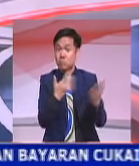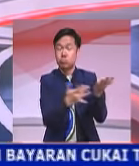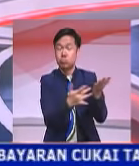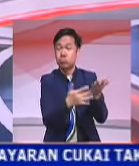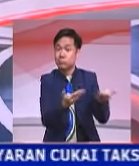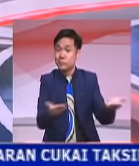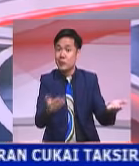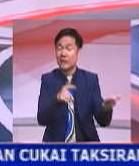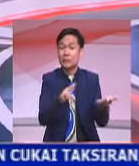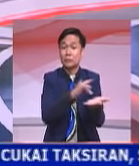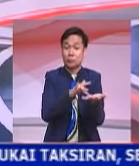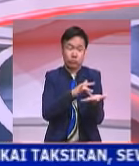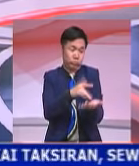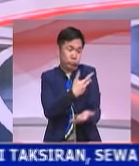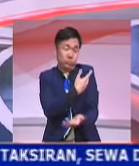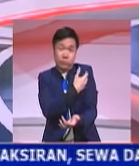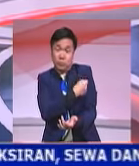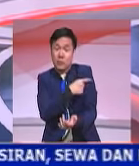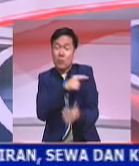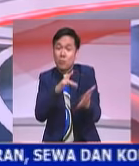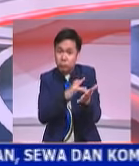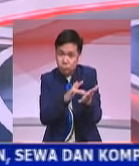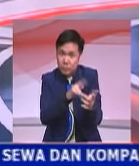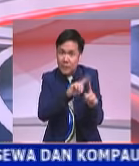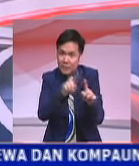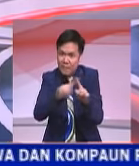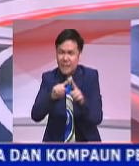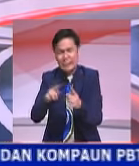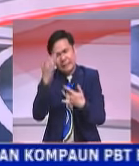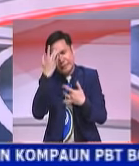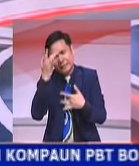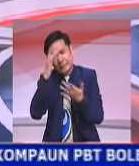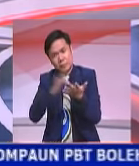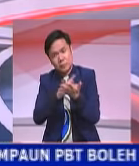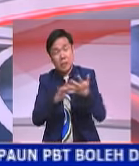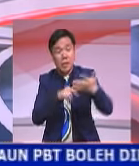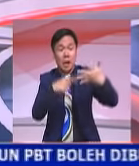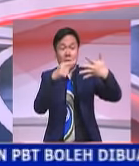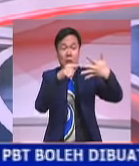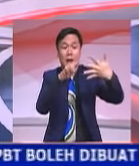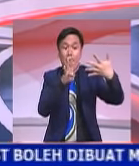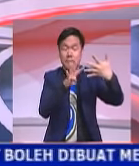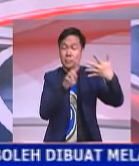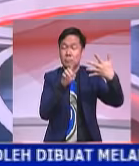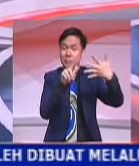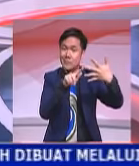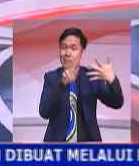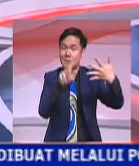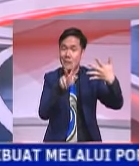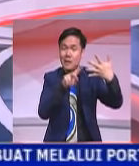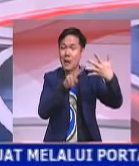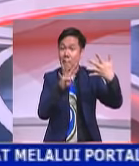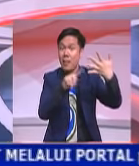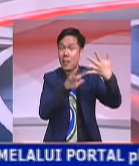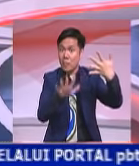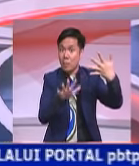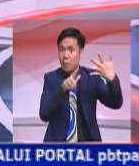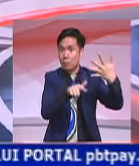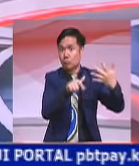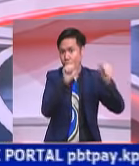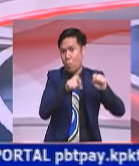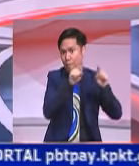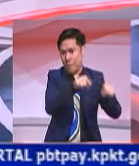bersedia merawat pesakit COVID-19 kategori 3, 4 dan 5. Ikuti laporan wartawan Tun Julia Muhammad